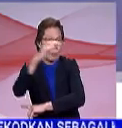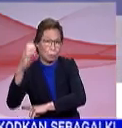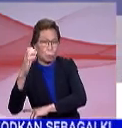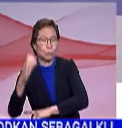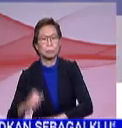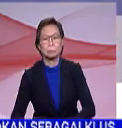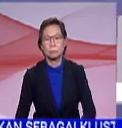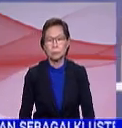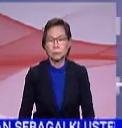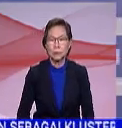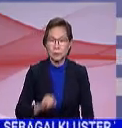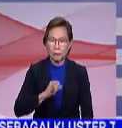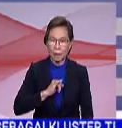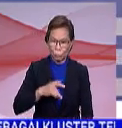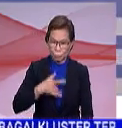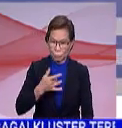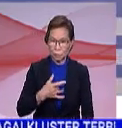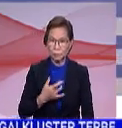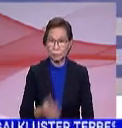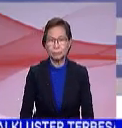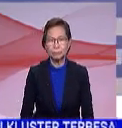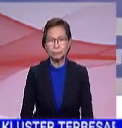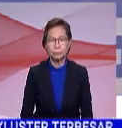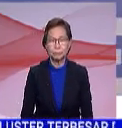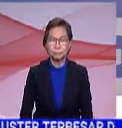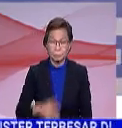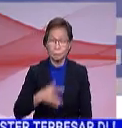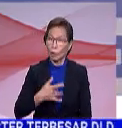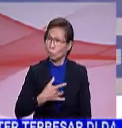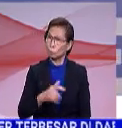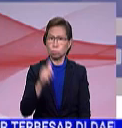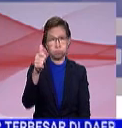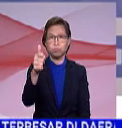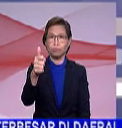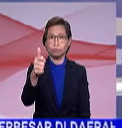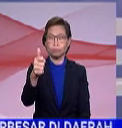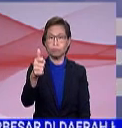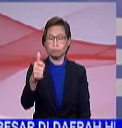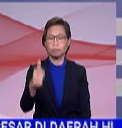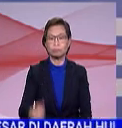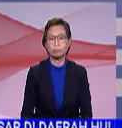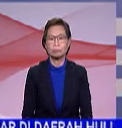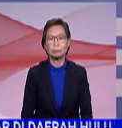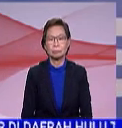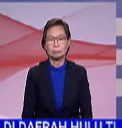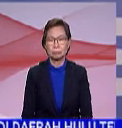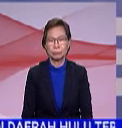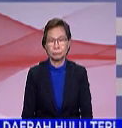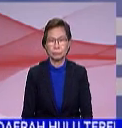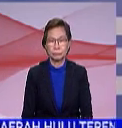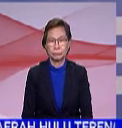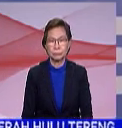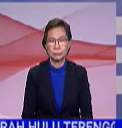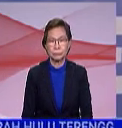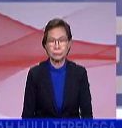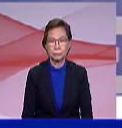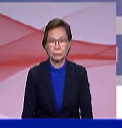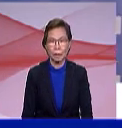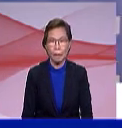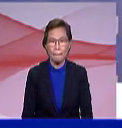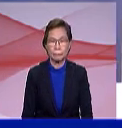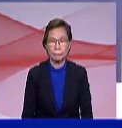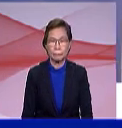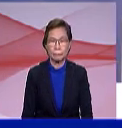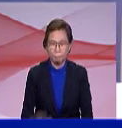Saya rasa ini satu langkah yang amat baik, ya. Langkah yang amat baik supaya